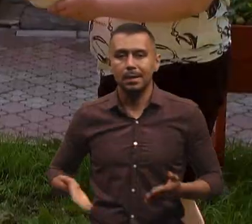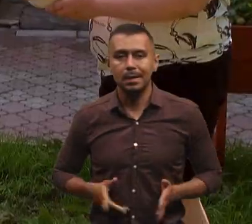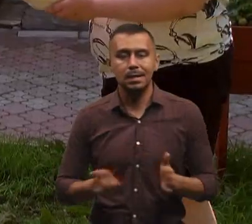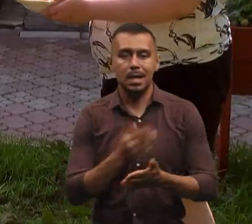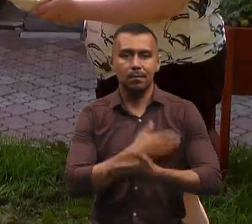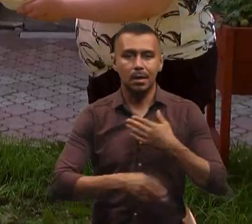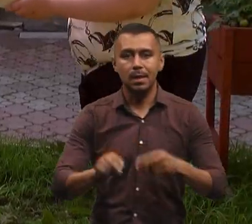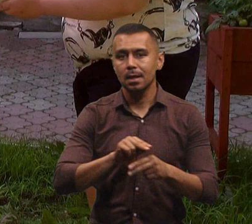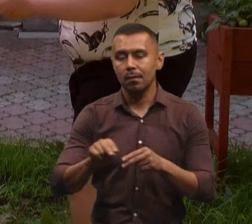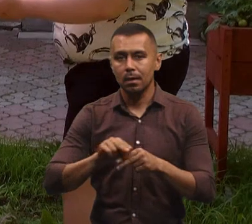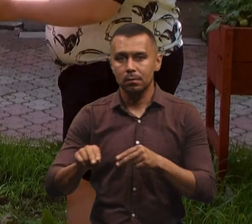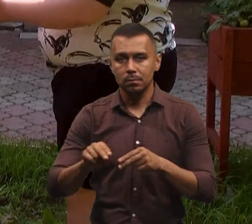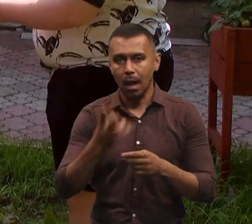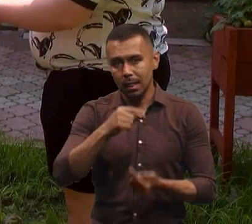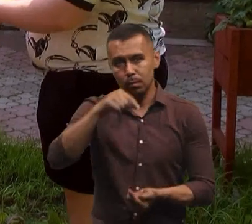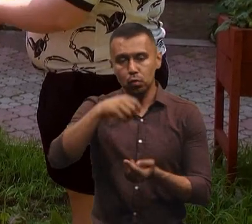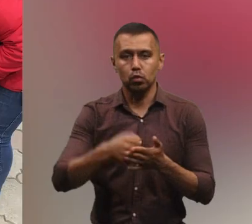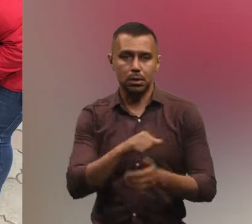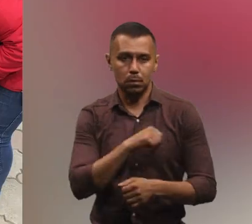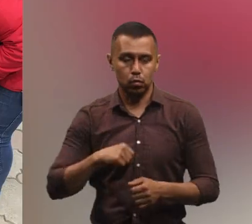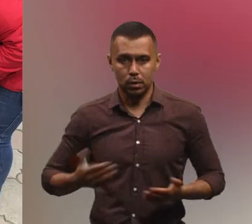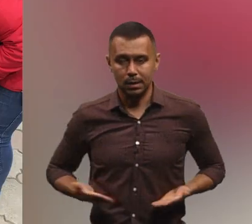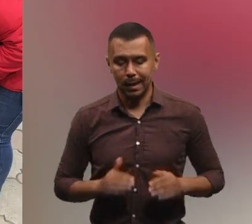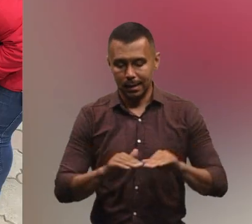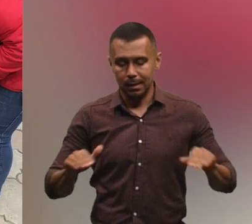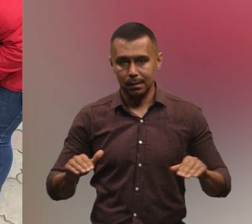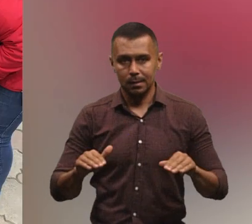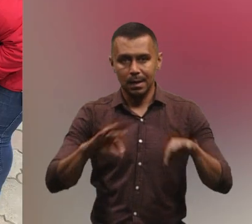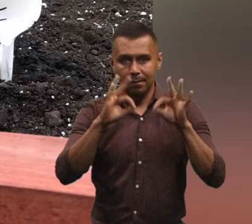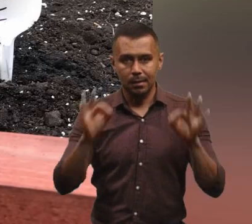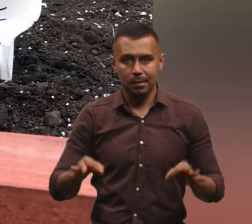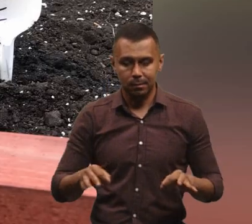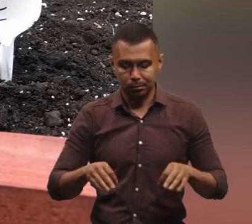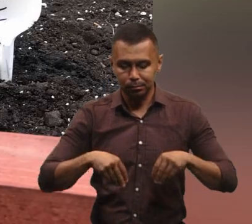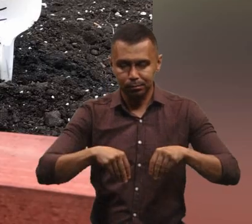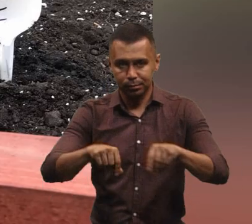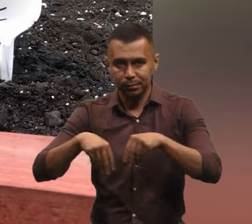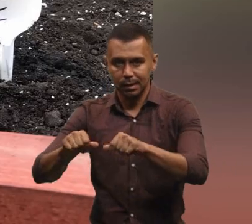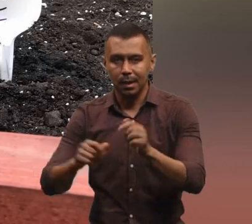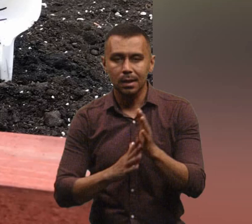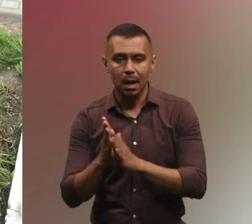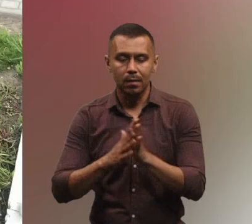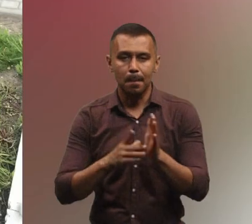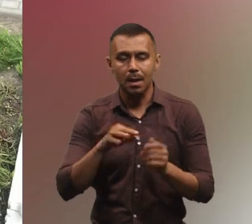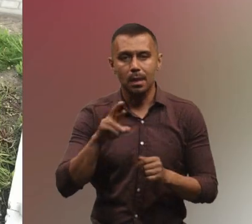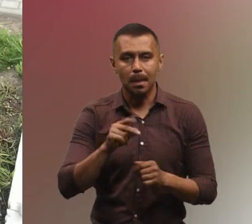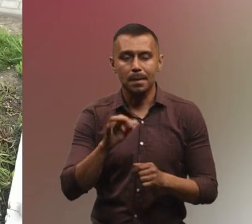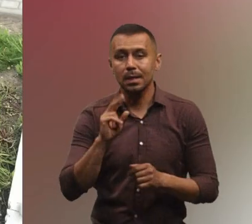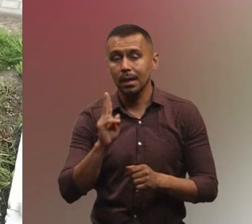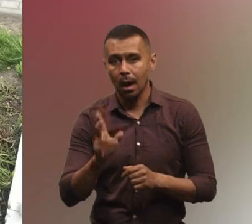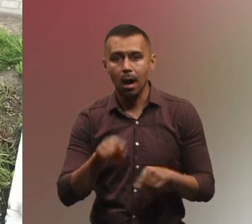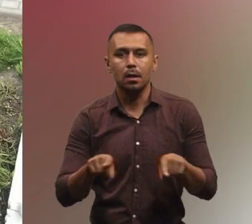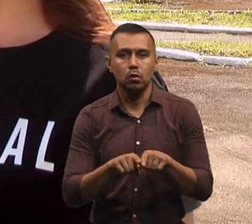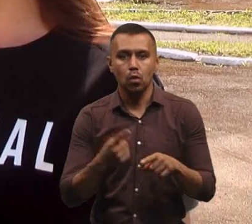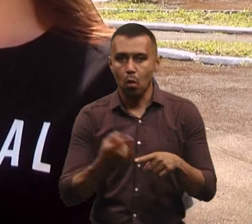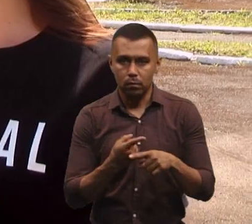інвалідністю. Навчаючись та адаптуючись до самостійного життя, діти навесні на високих грядках посіяли трави – м'яту, мелісу, базилік, а також